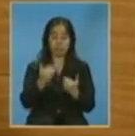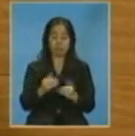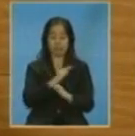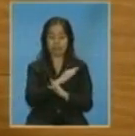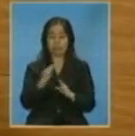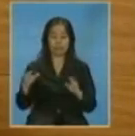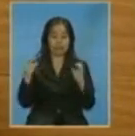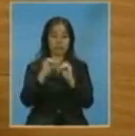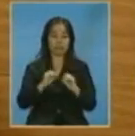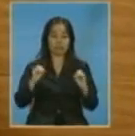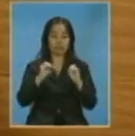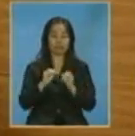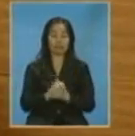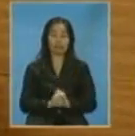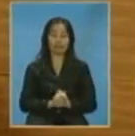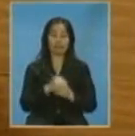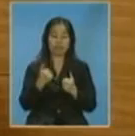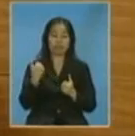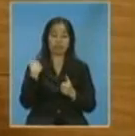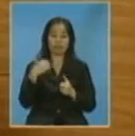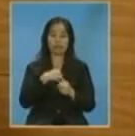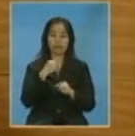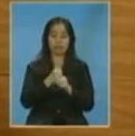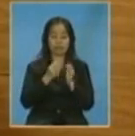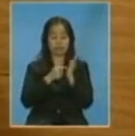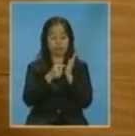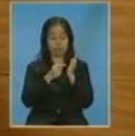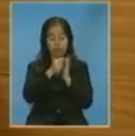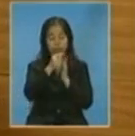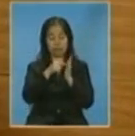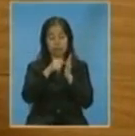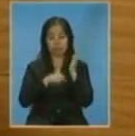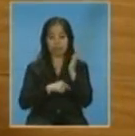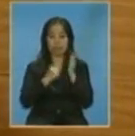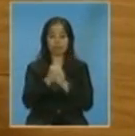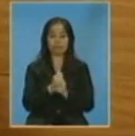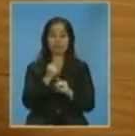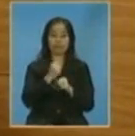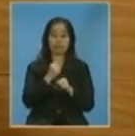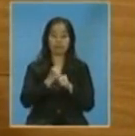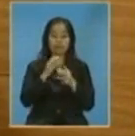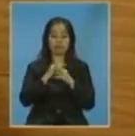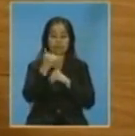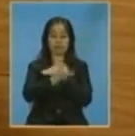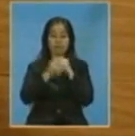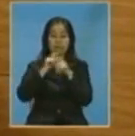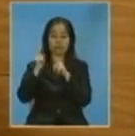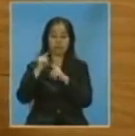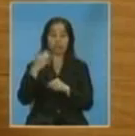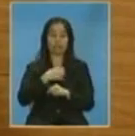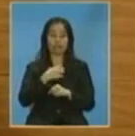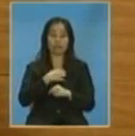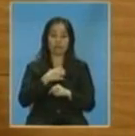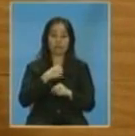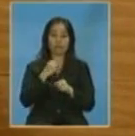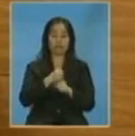มยืนยันได้ครับว่าเส้นทางทั้ง3เส้นทางถ้าท่านทำเสร็จครับที่ท่านบอกว่าหลายประเทศเขาขาดทุนเราต้องยอมรับการข